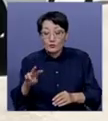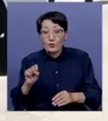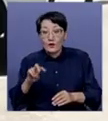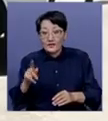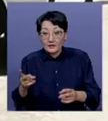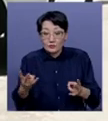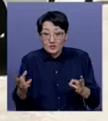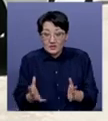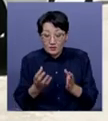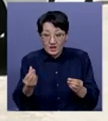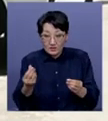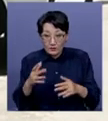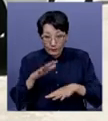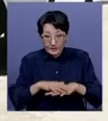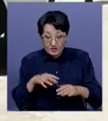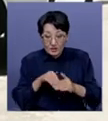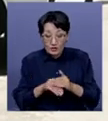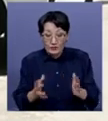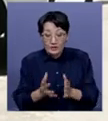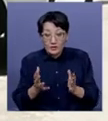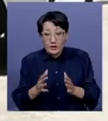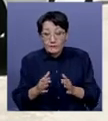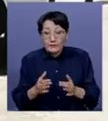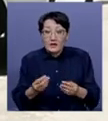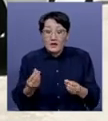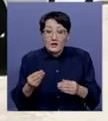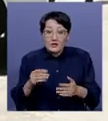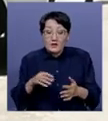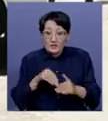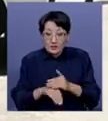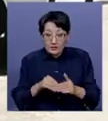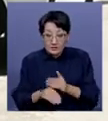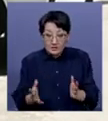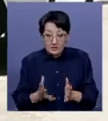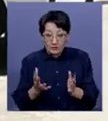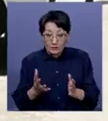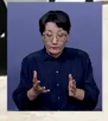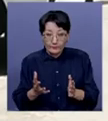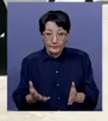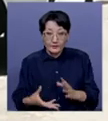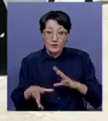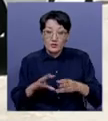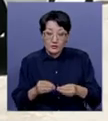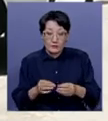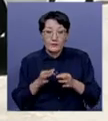де осылай түрлендіріп ұстасаңыз, белгілерде қаражатыңыз жинақтығы да сақталады. Осы жалпы беретін кеңесім.